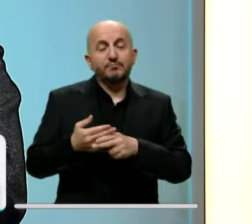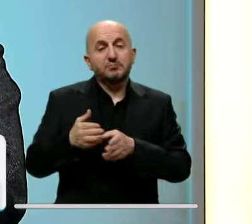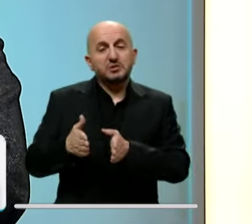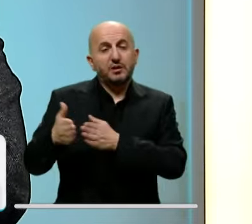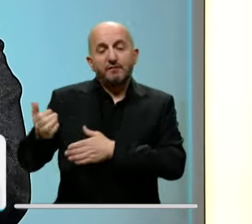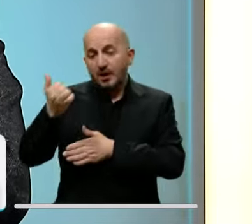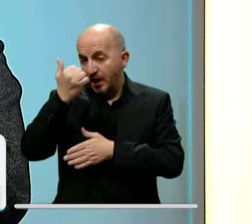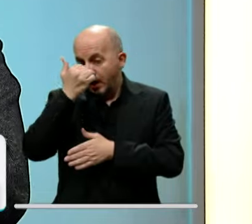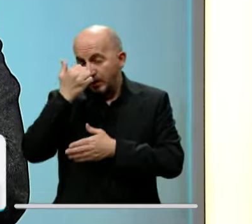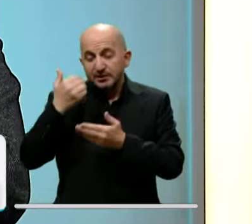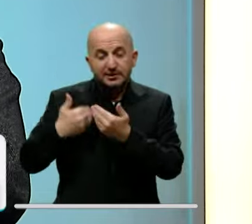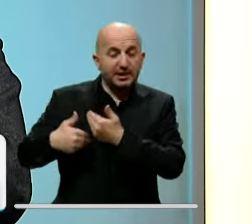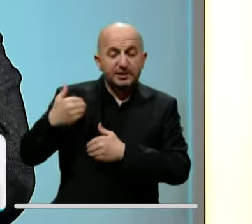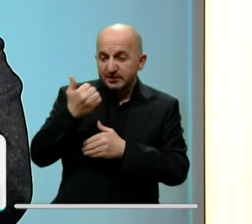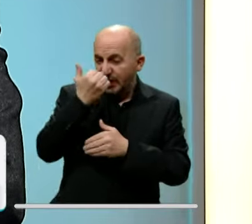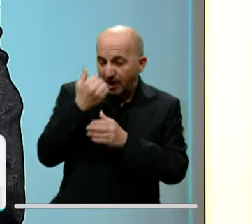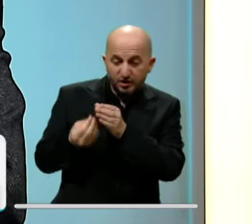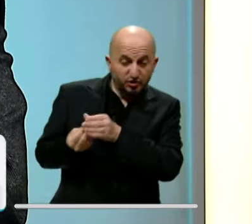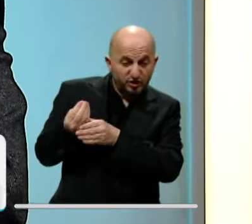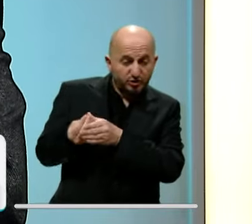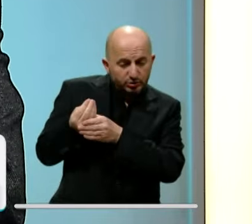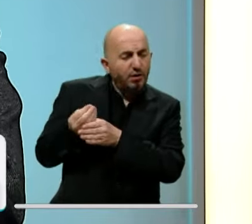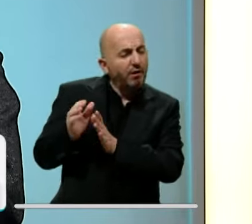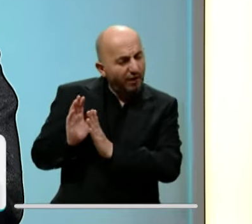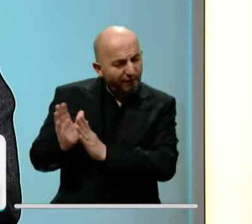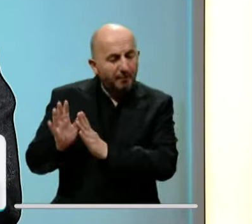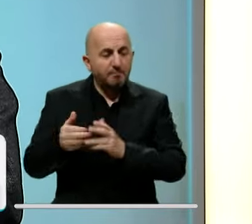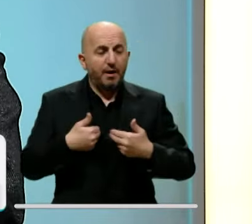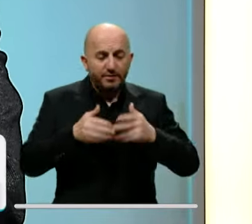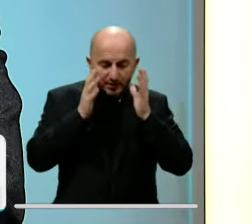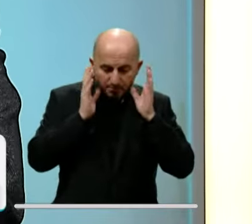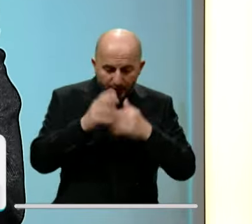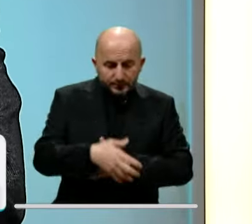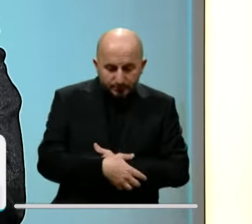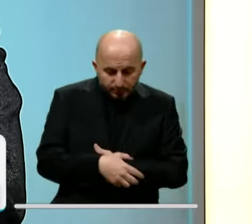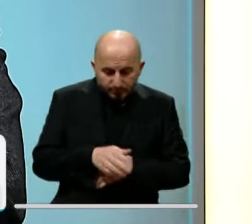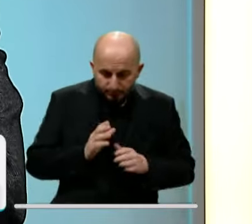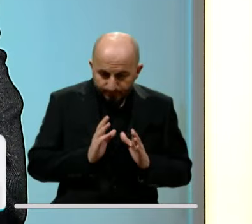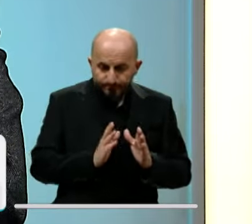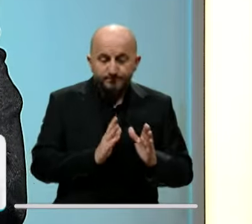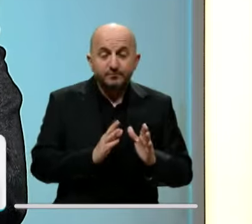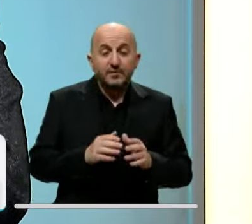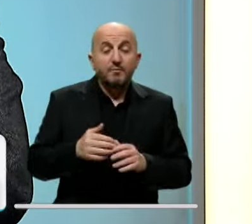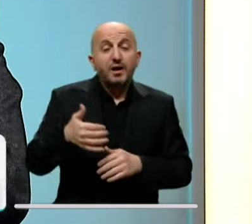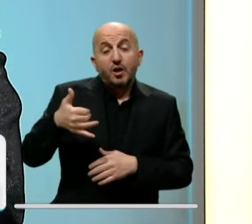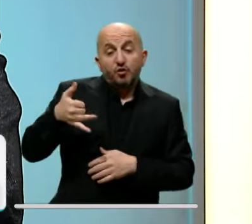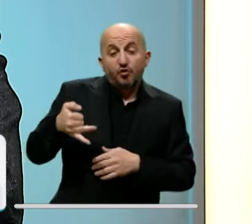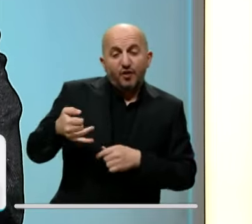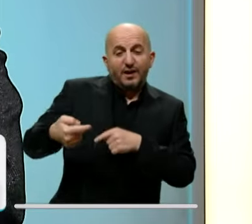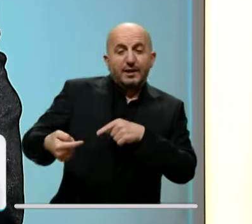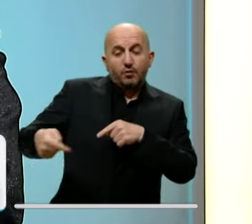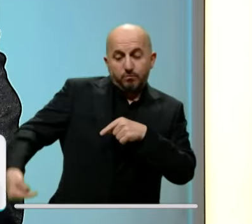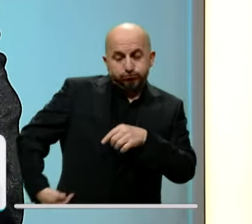kanı yarasından kan akıyorsa O kan Aksa bile namazını kılacaktır sondadan devamlı dışarıya